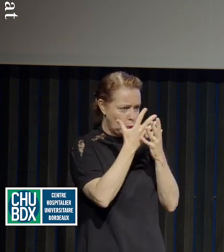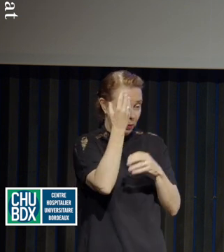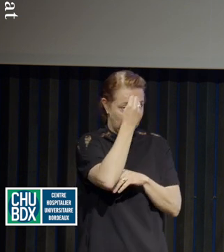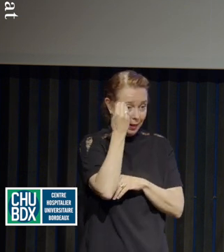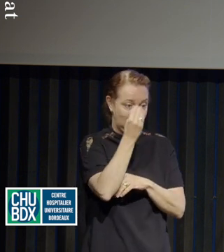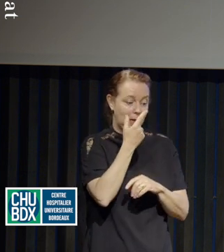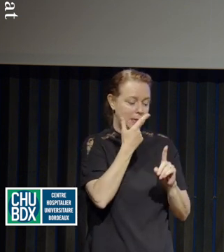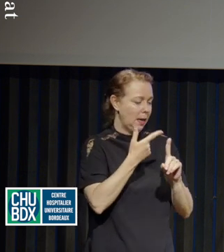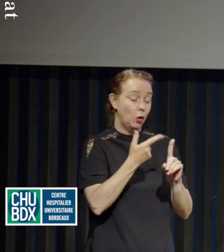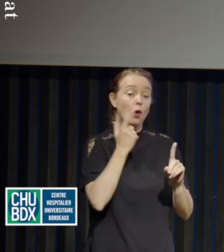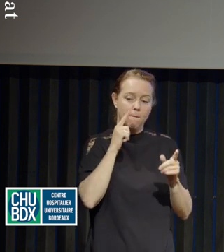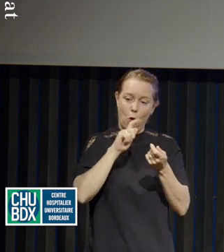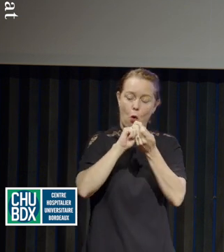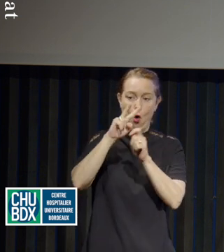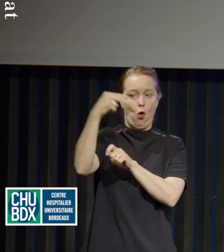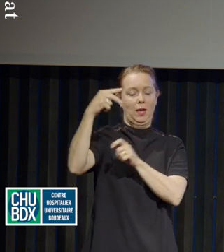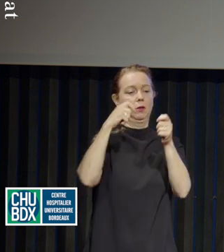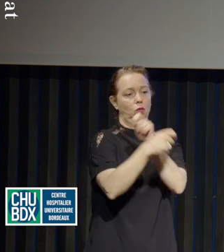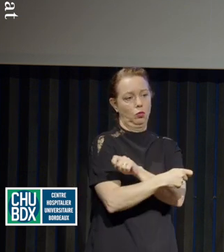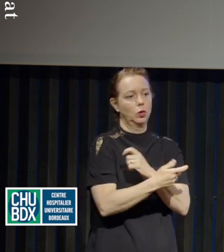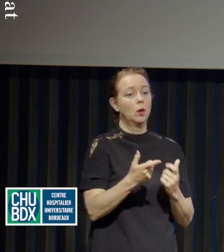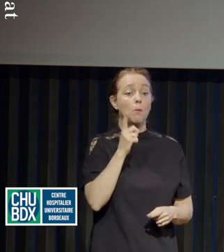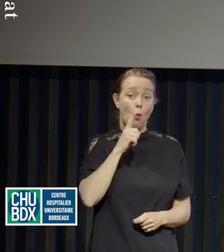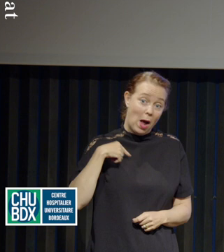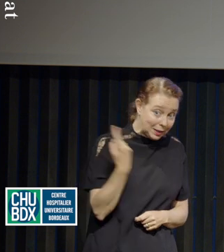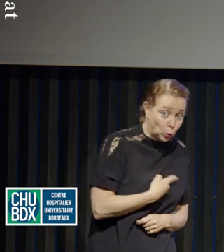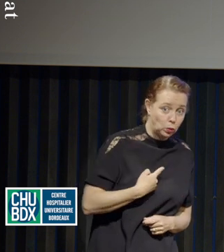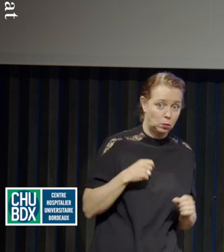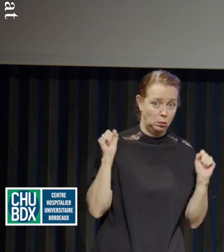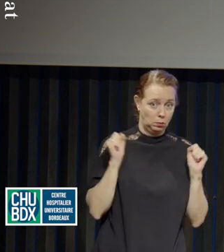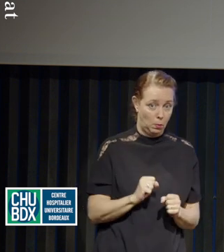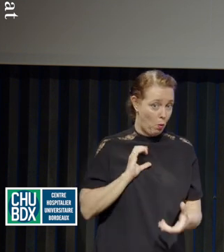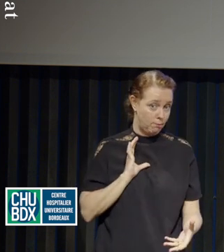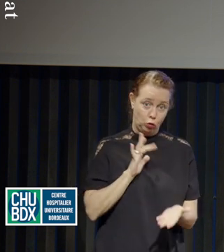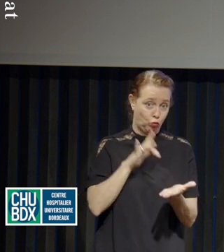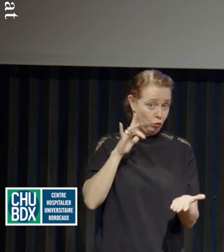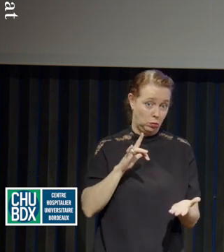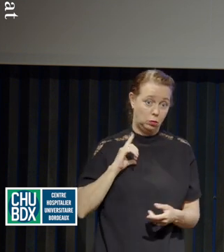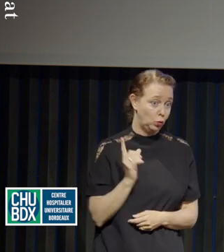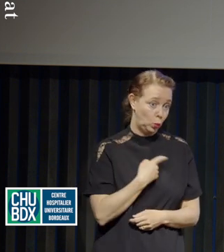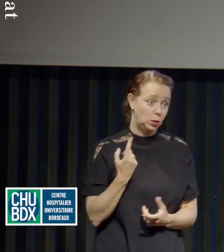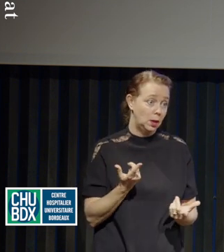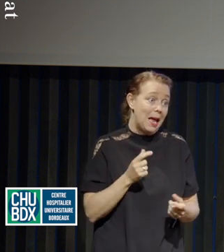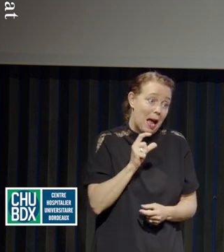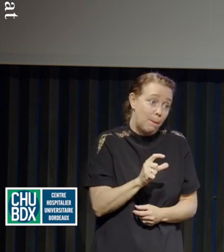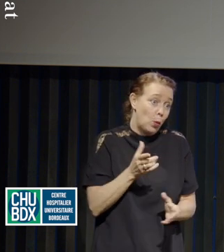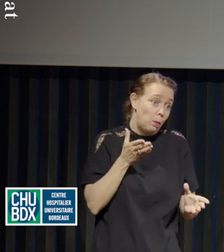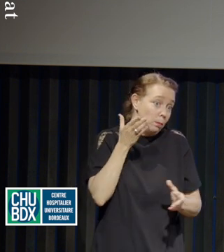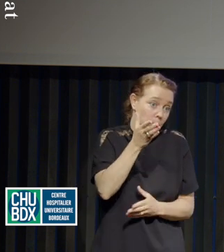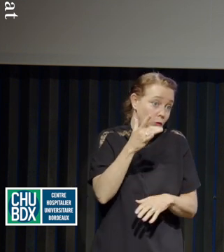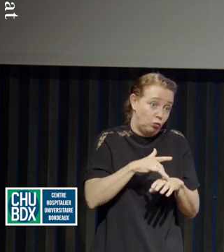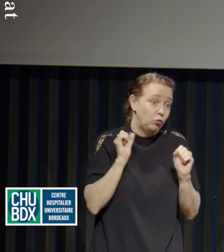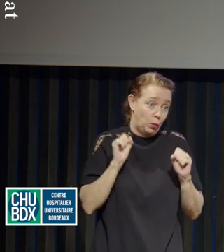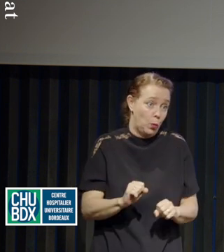important de modifier, avec l'idée que nous sommes tous potentiellement concernés et tous potentiellement un petit peu un jour touchés par ces